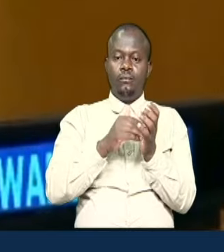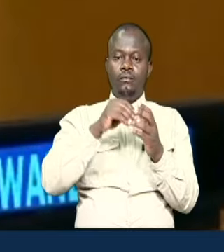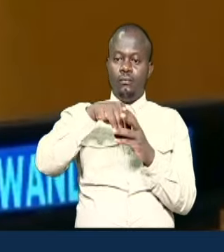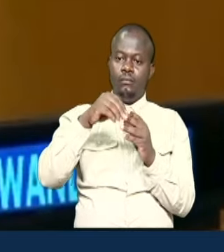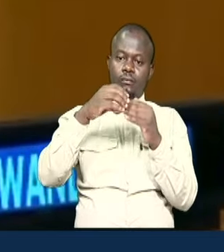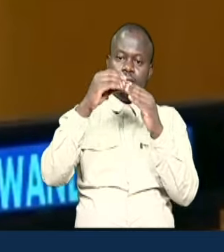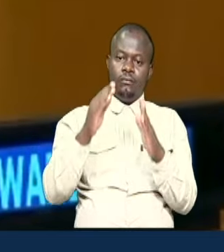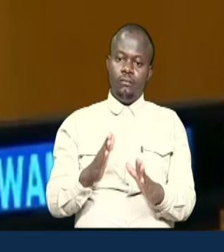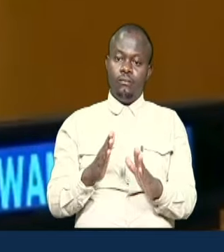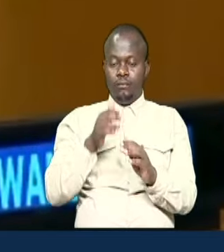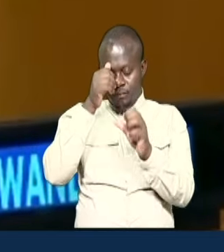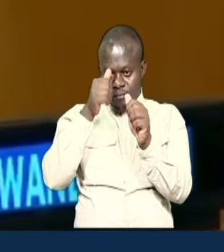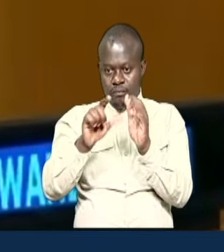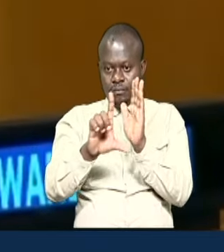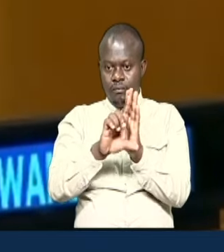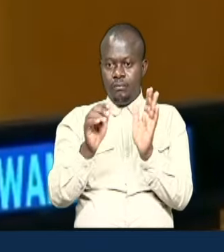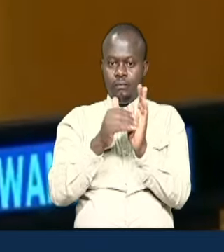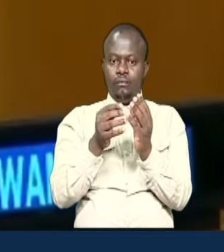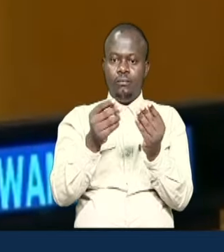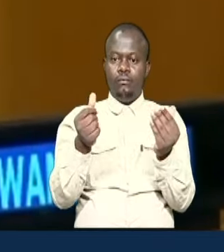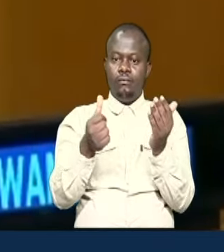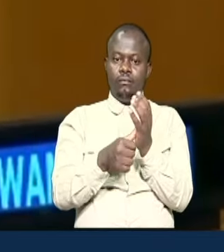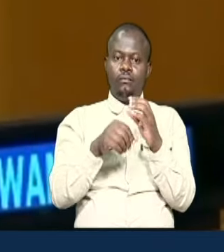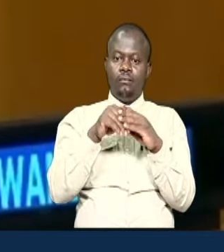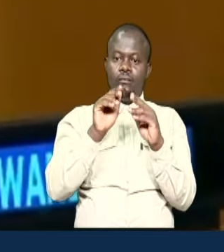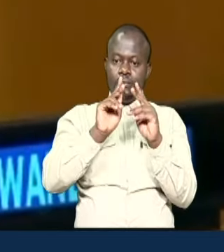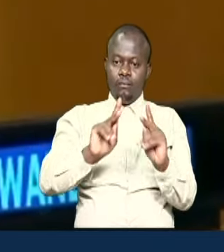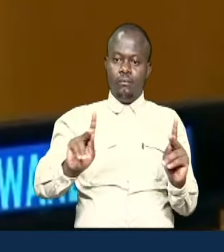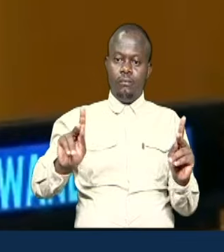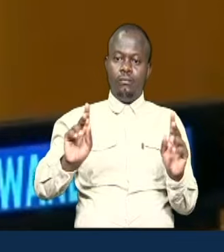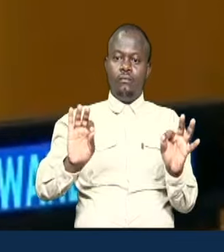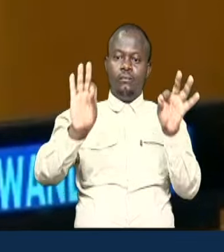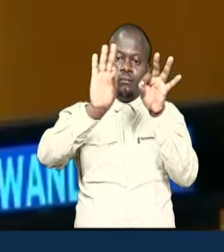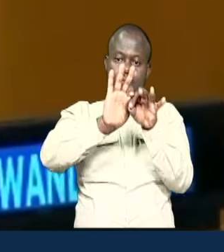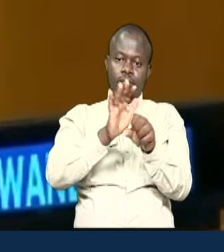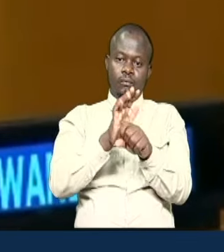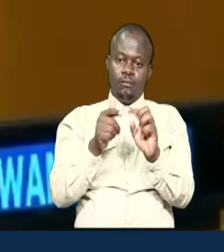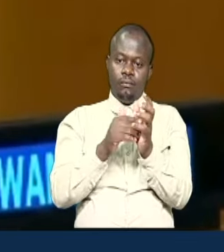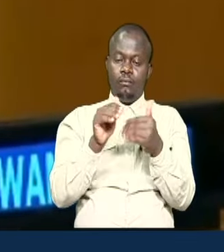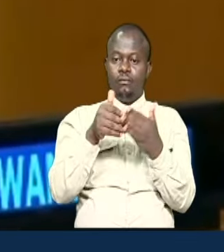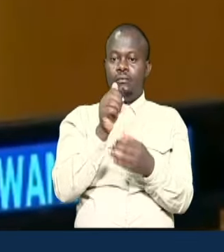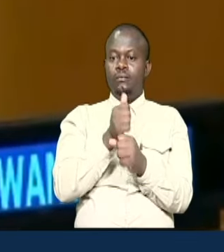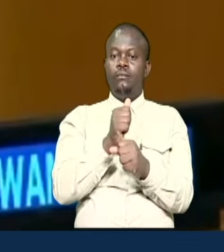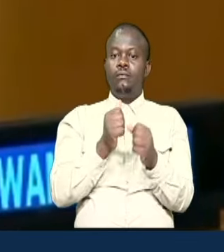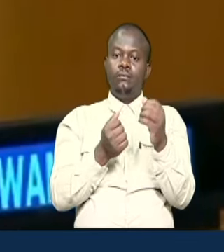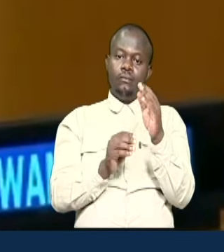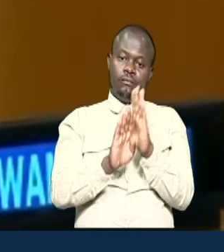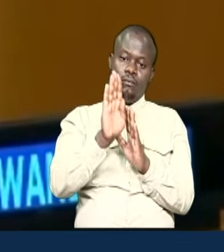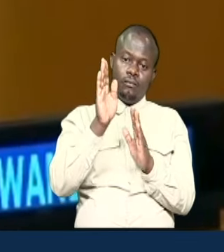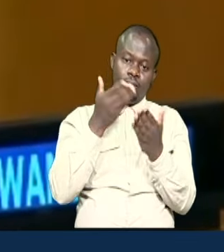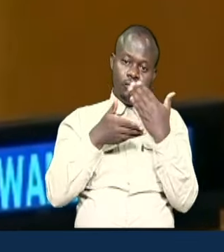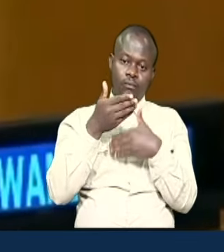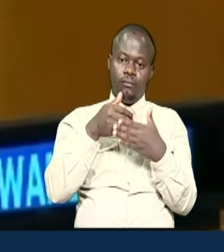imiyoborere, kugendera ku mategeko no gukemura ibibazo mu mahoro ari ingenzi kandi bigakorwa hatezwa imbere